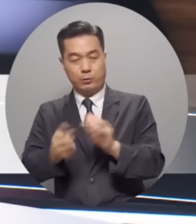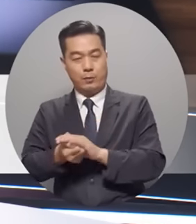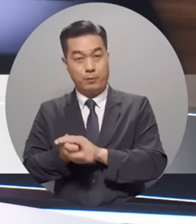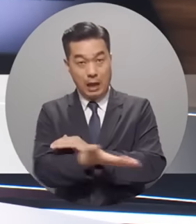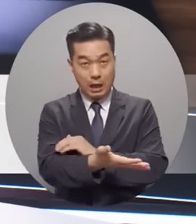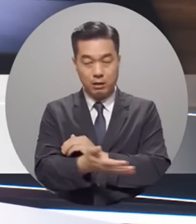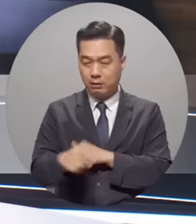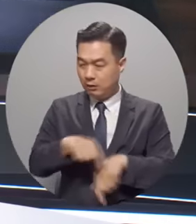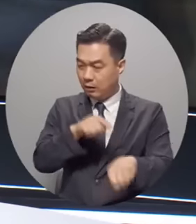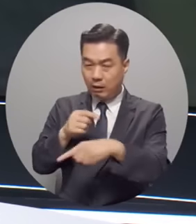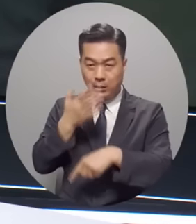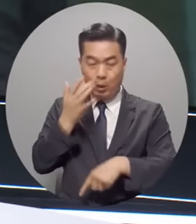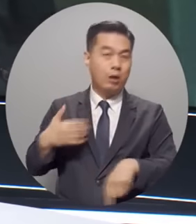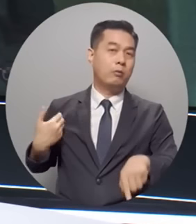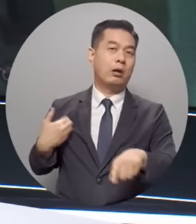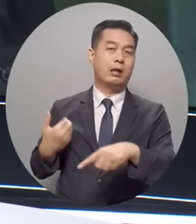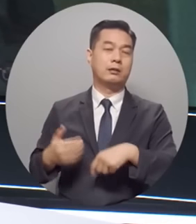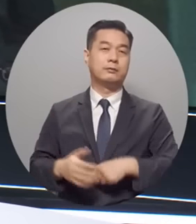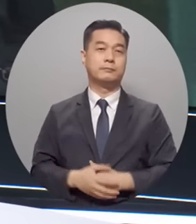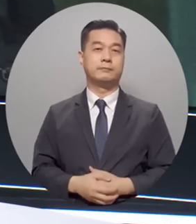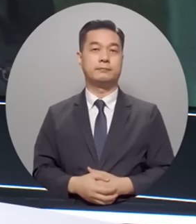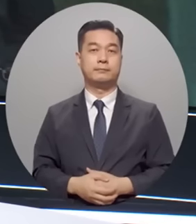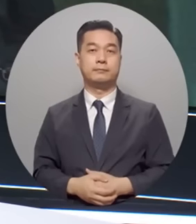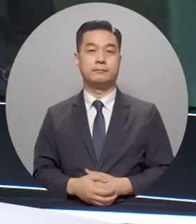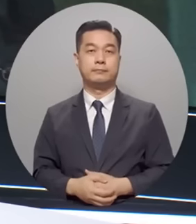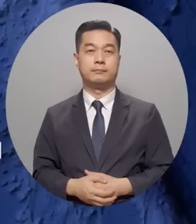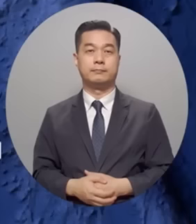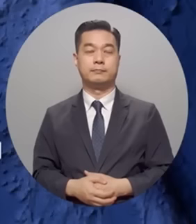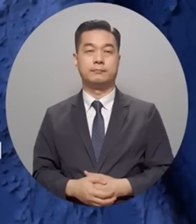있었습니다. 조희영 기자가 보도합니다.